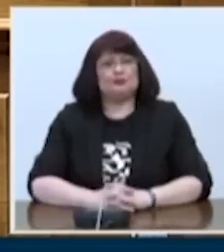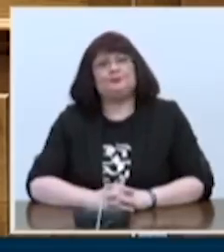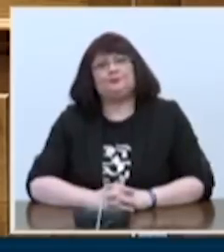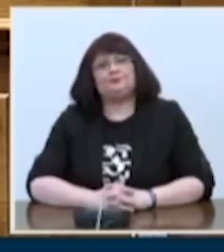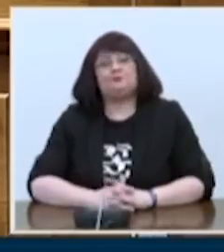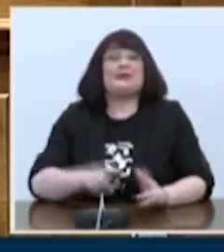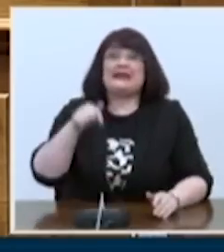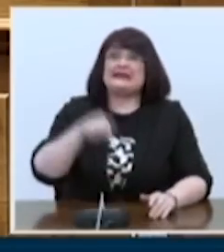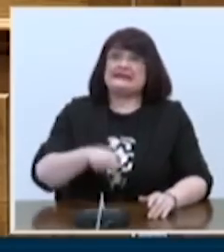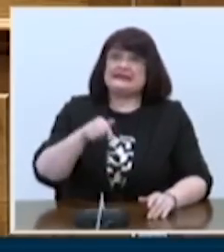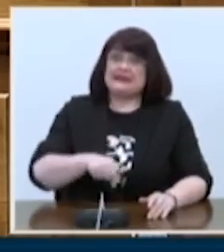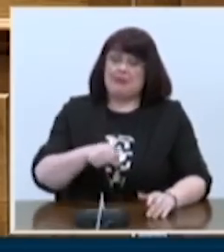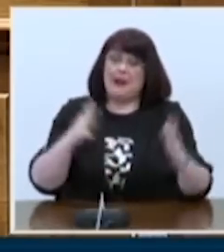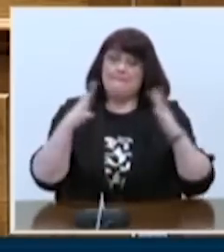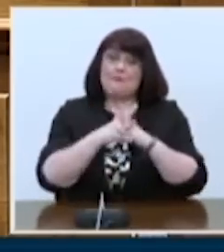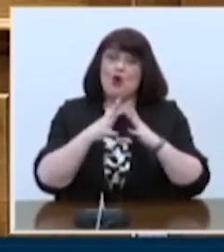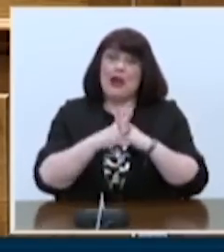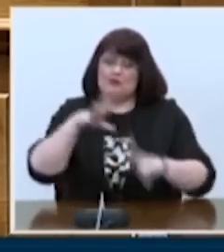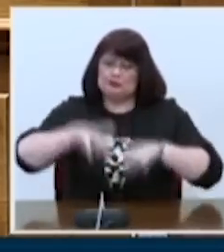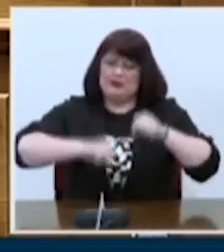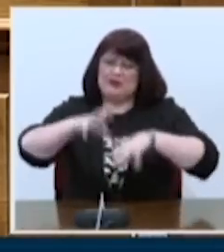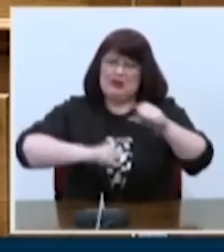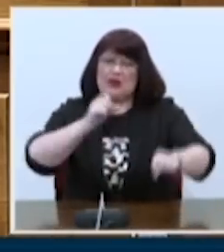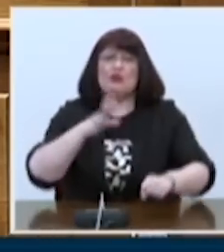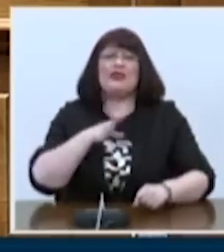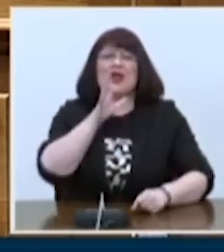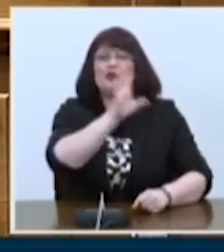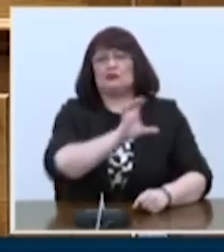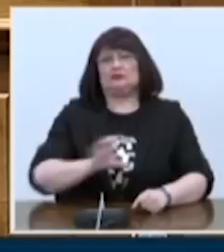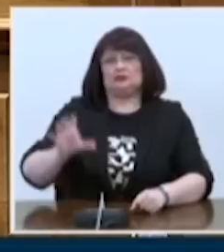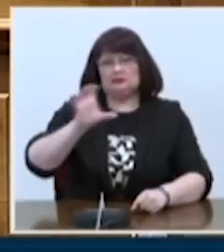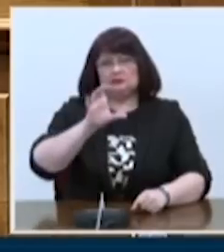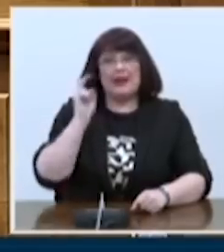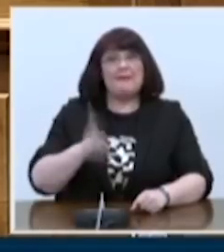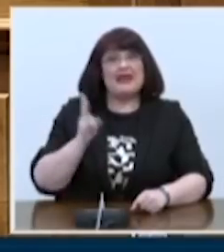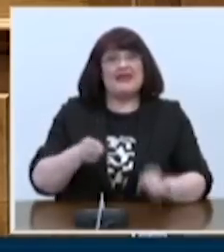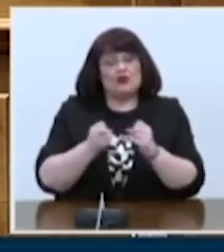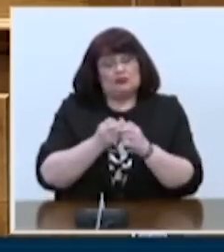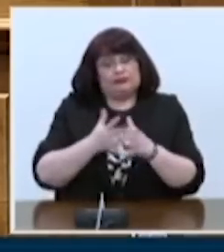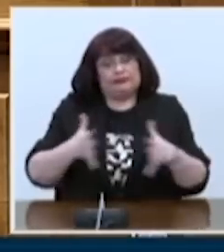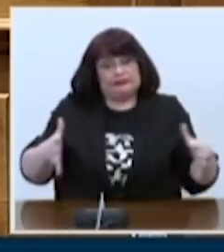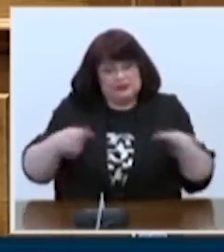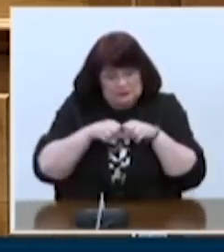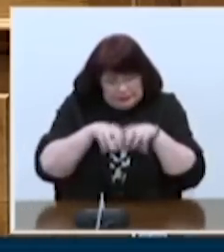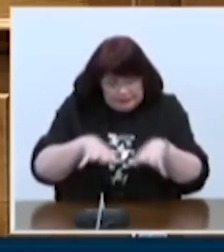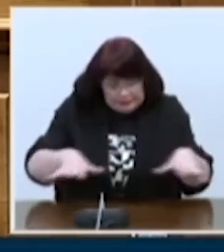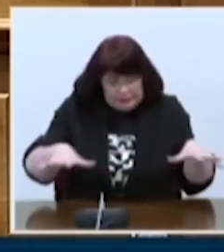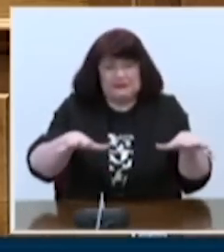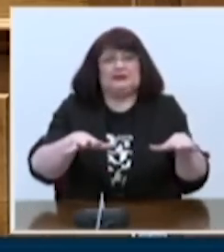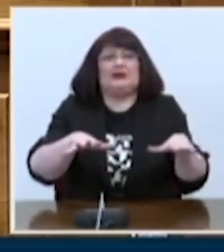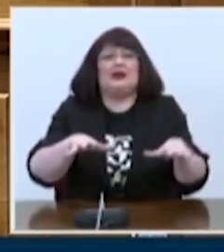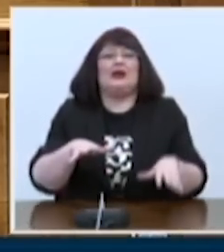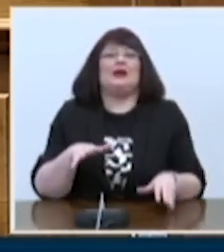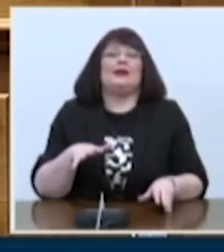ιμπεριαλιστικός πόλεμος κλιμακώνεται και αυξάνεται ο κίνδυνος επέκτασής του, ακόμα και με τη χρήση των πιο